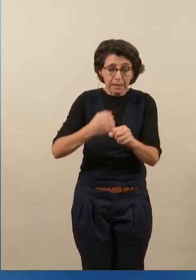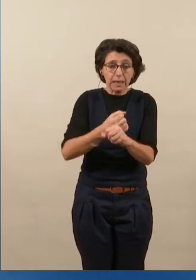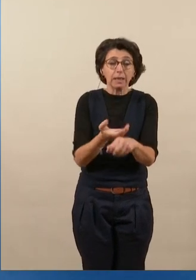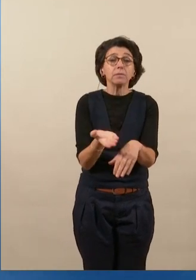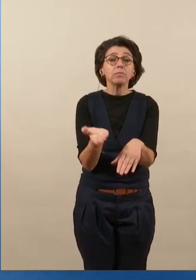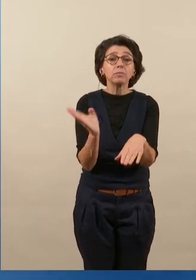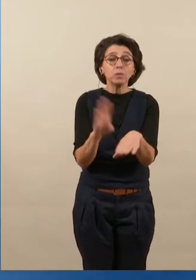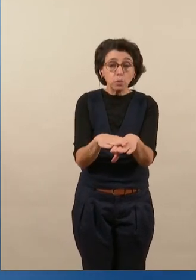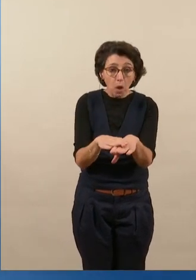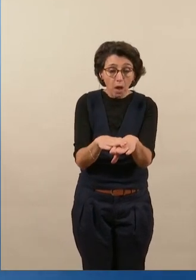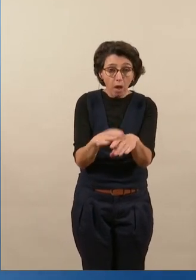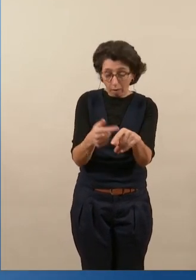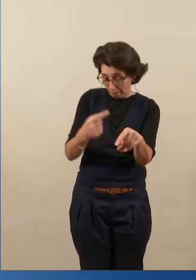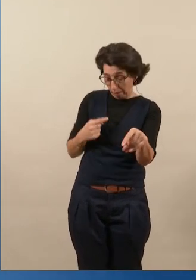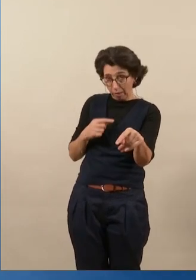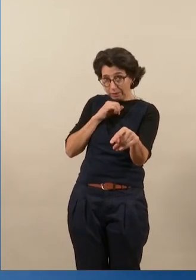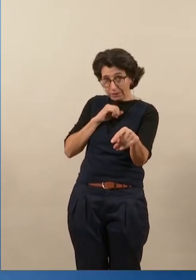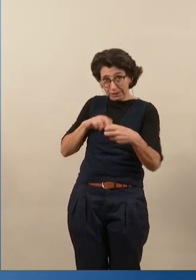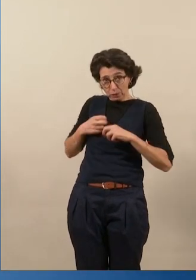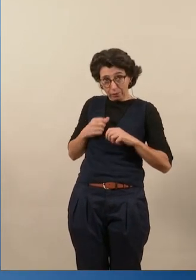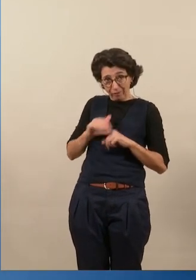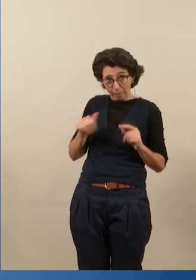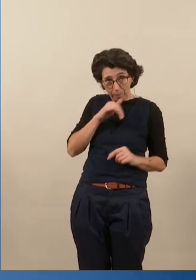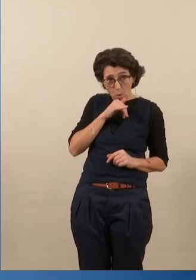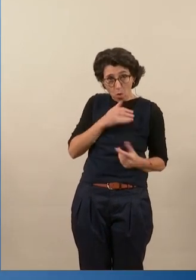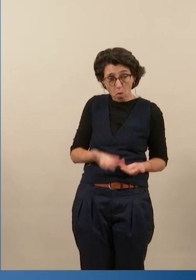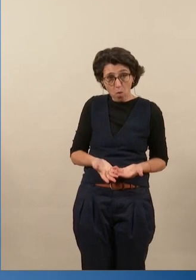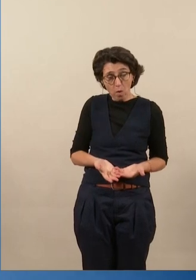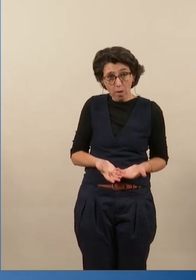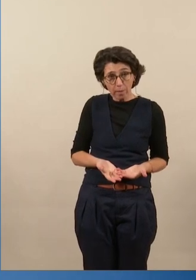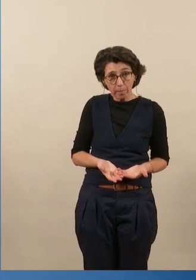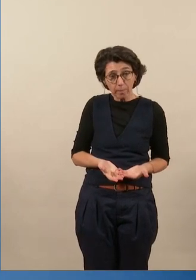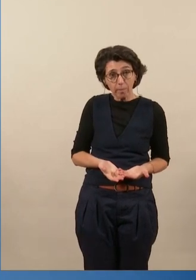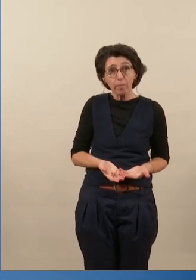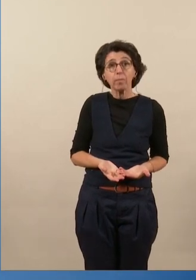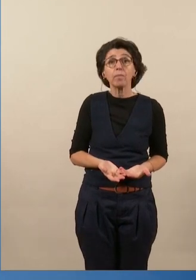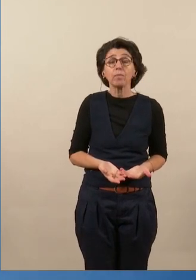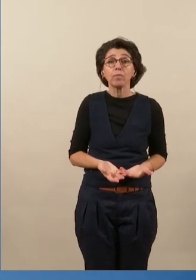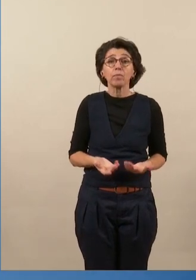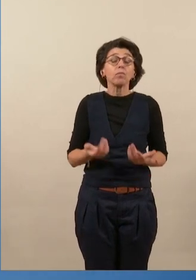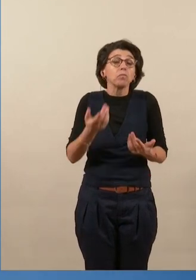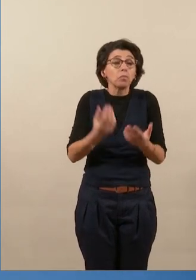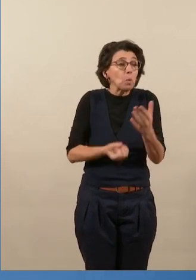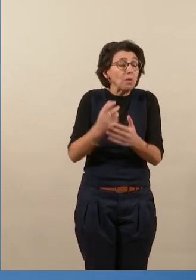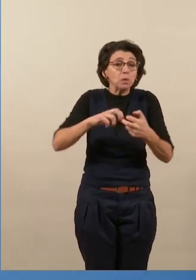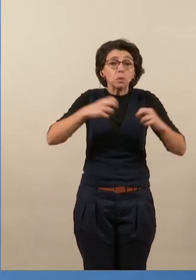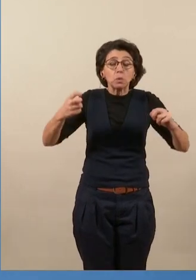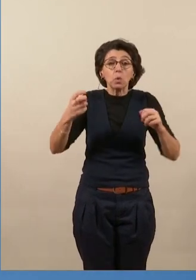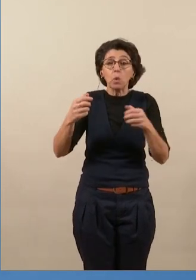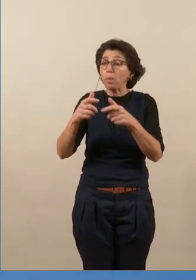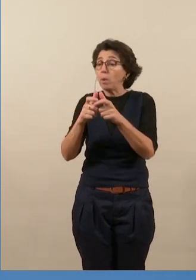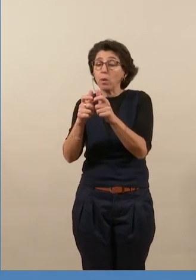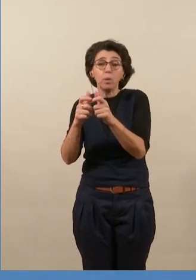les C dent soit réalisé cette fois c'est une cité des des aînés et des aidants